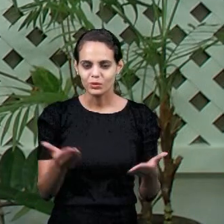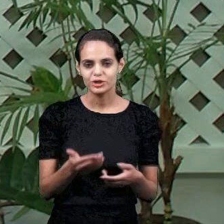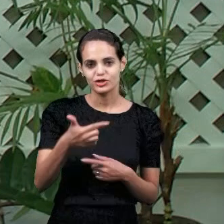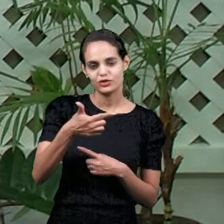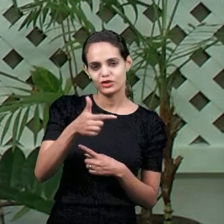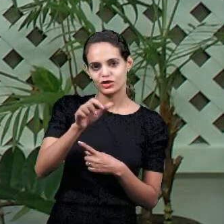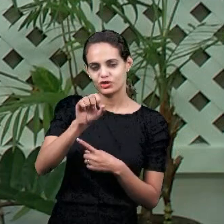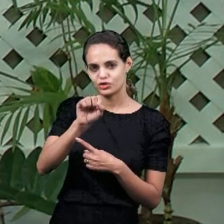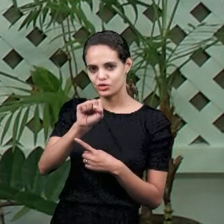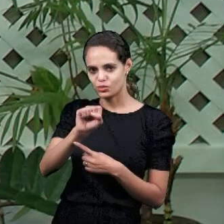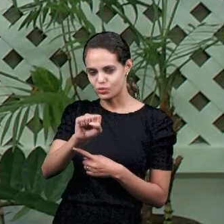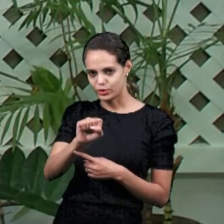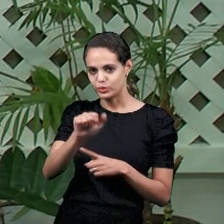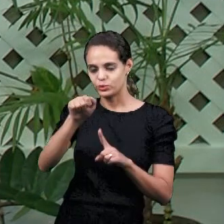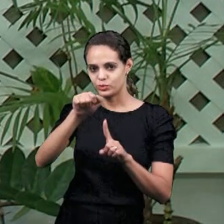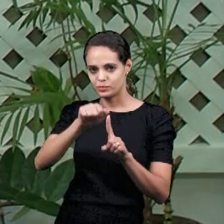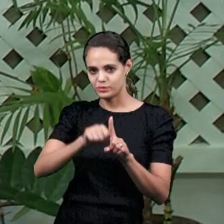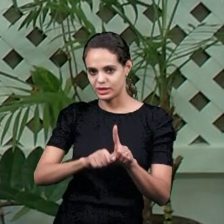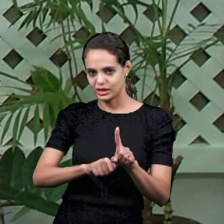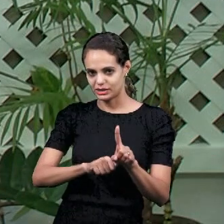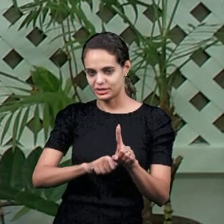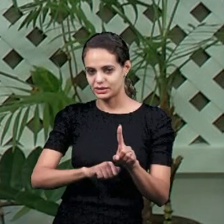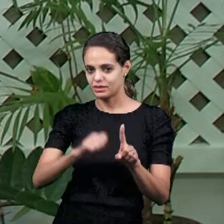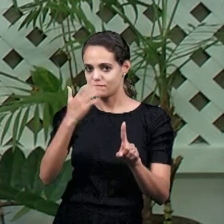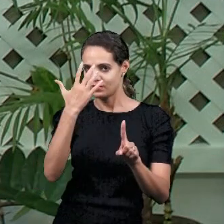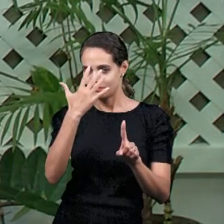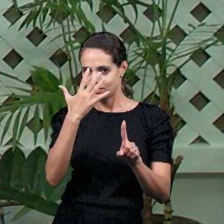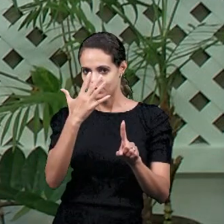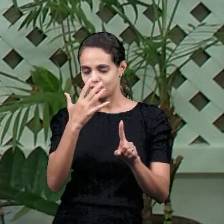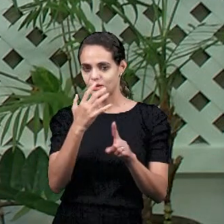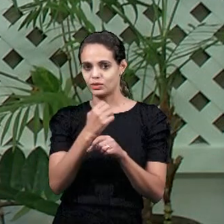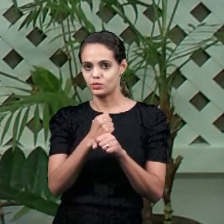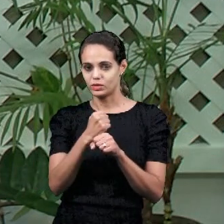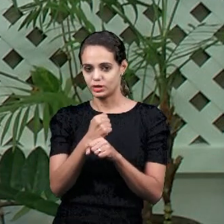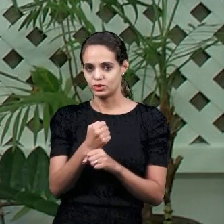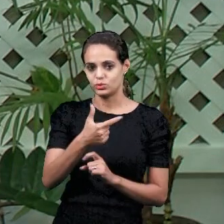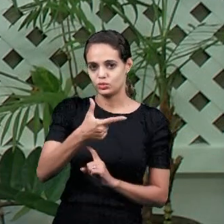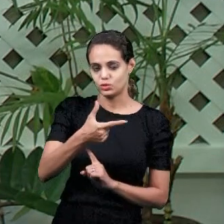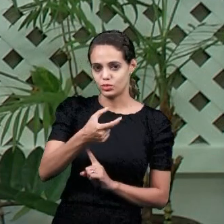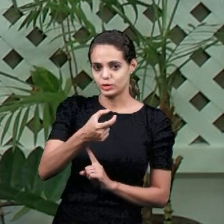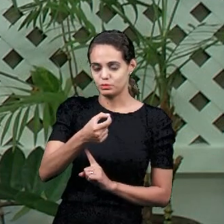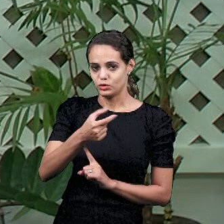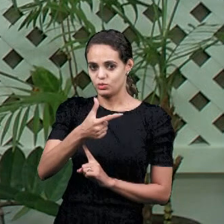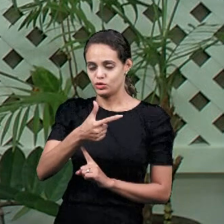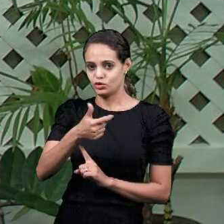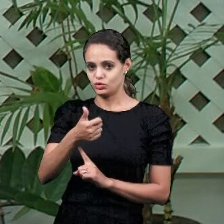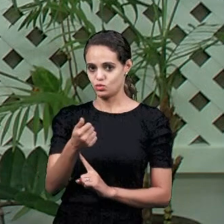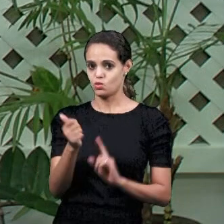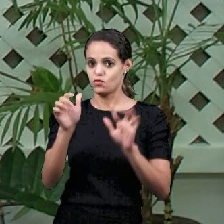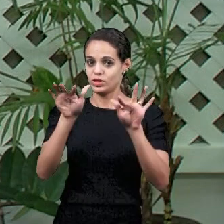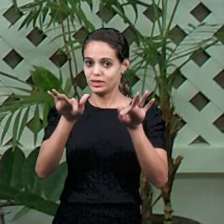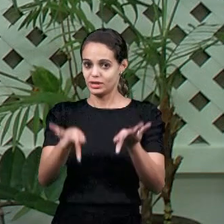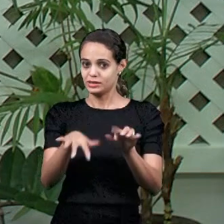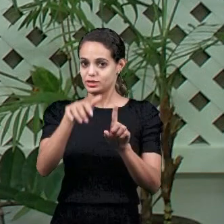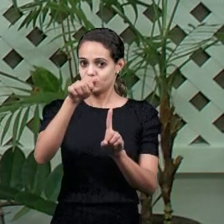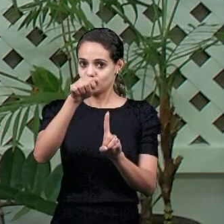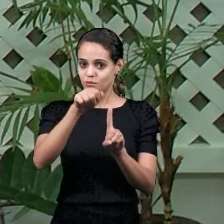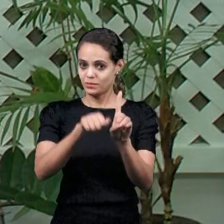2021, nous terminons encore un mois dans cette étape, une étape